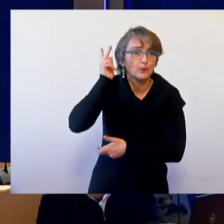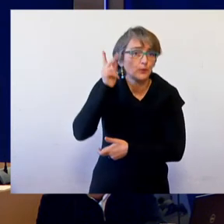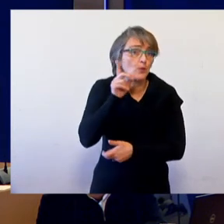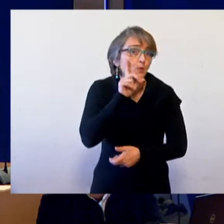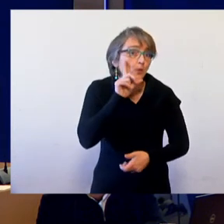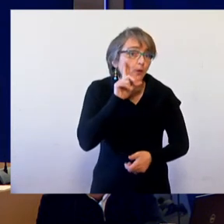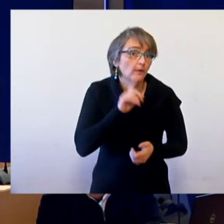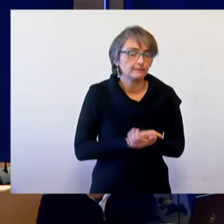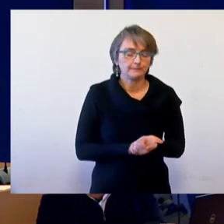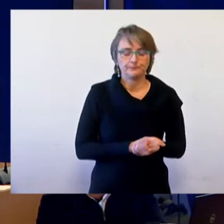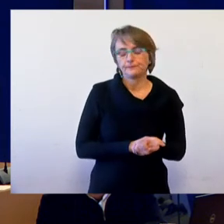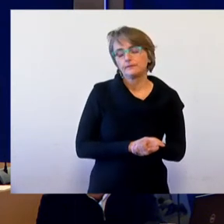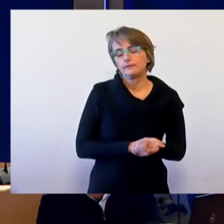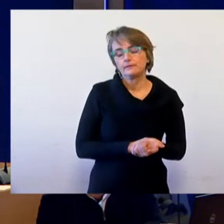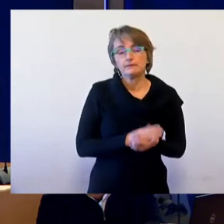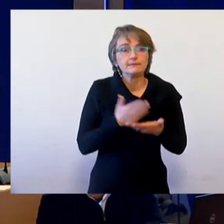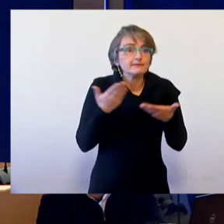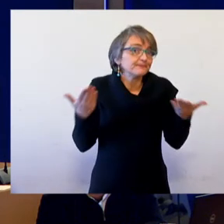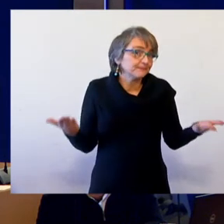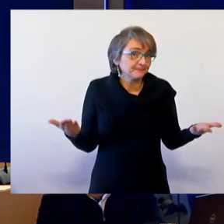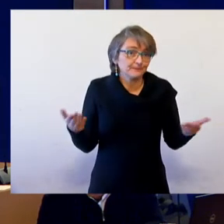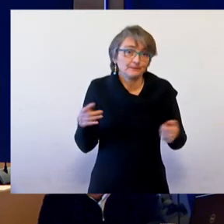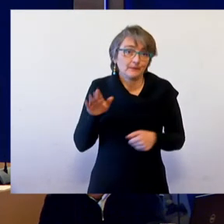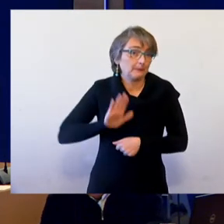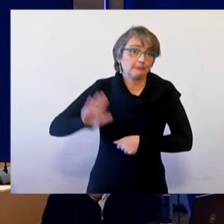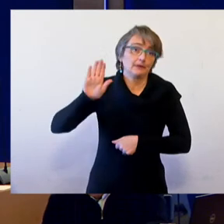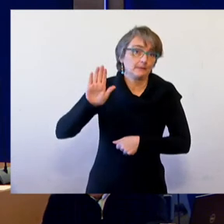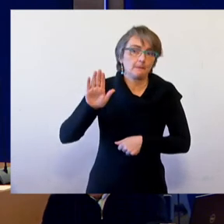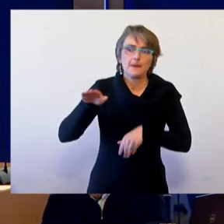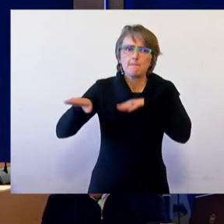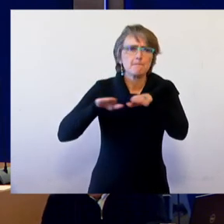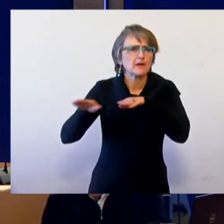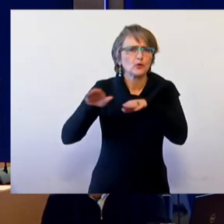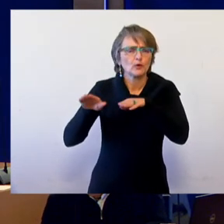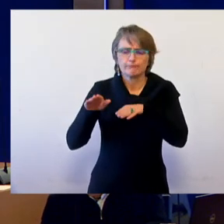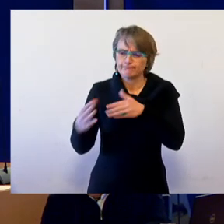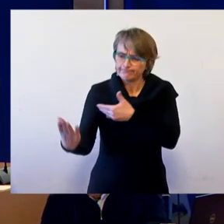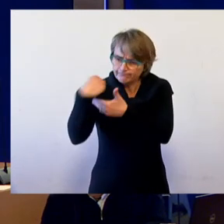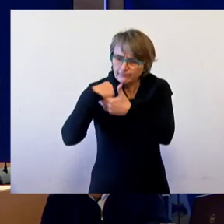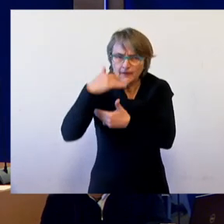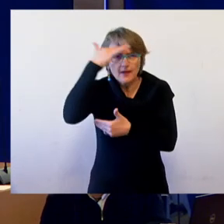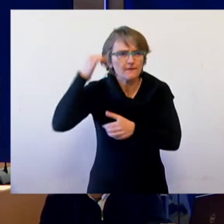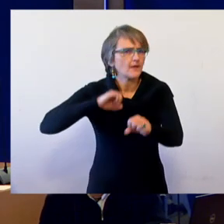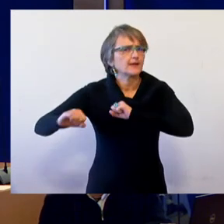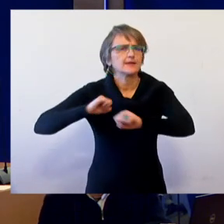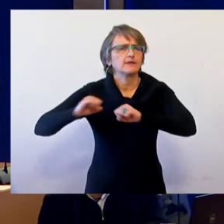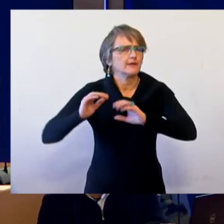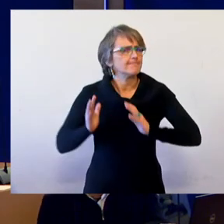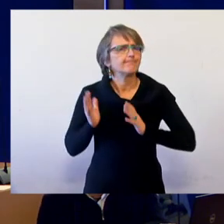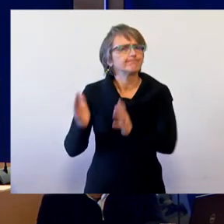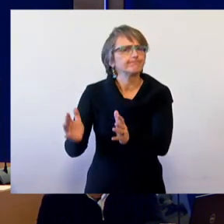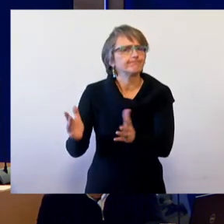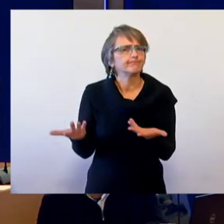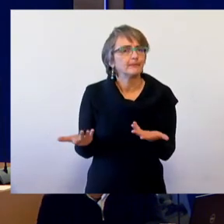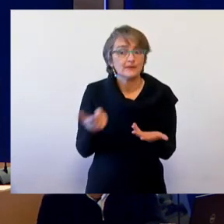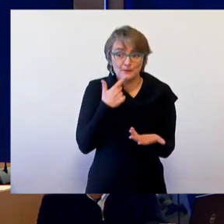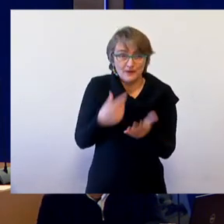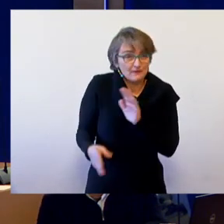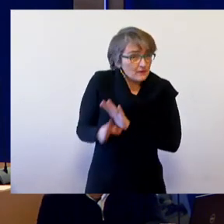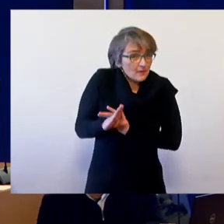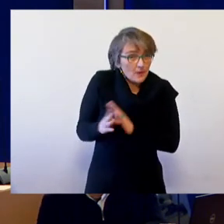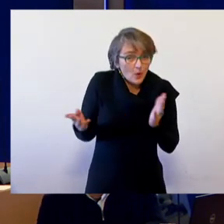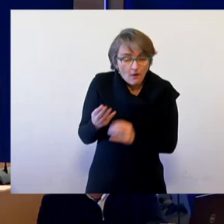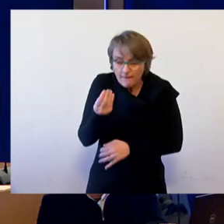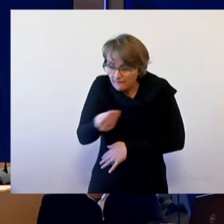que elles ont tout en commun, notamment la mise en place de méthodes actives partant des intérêts et